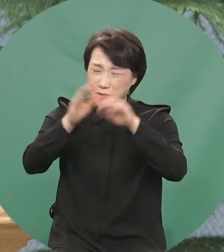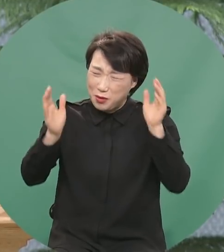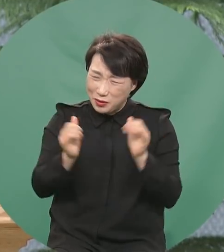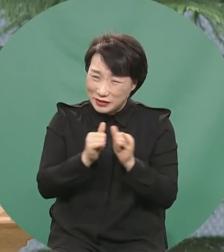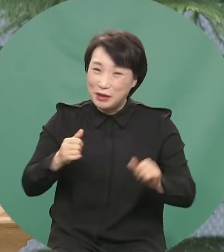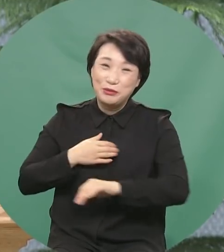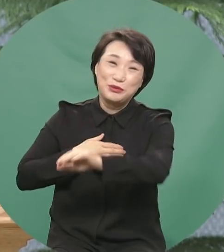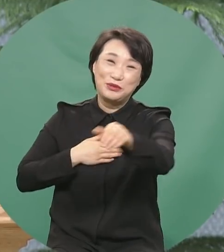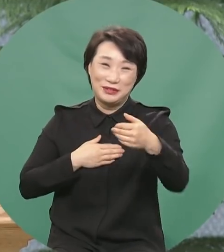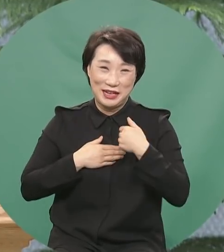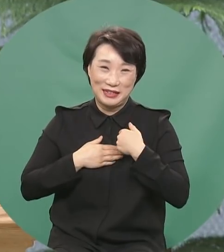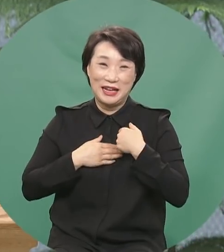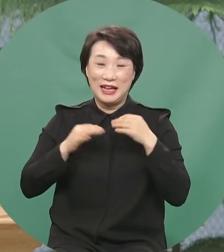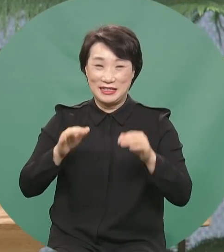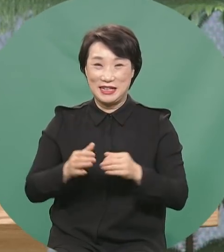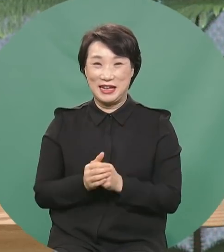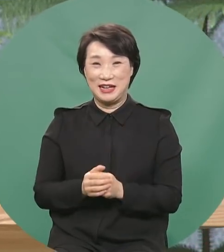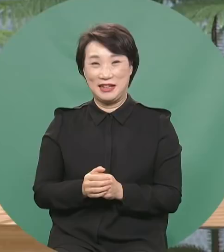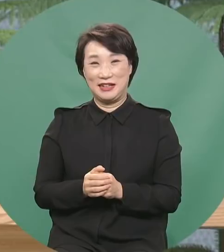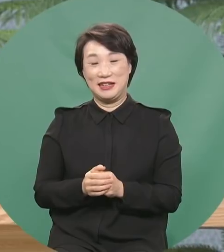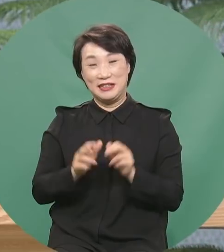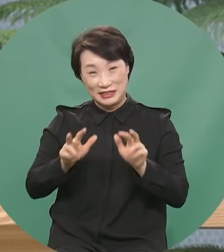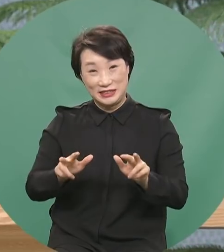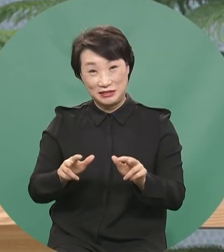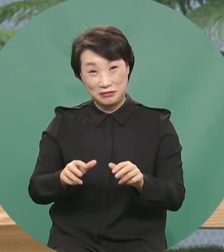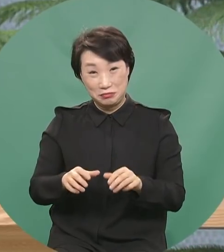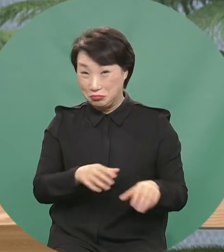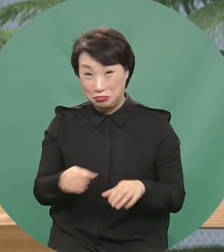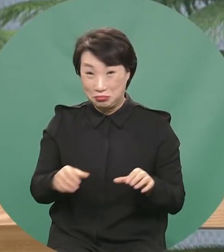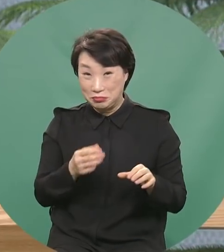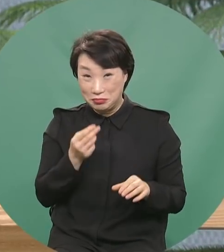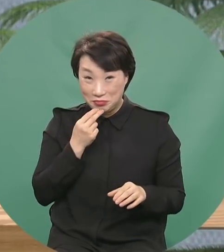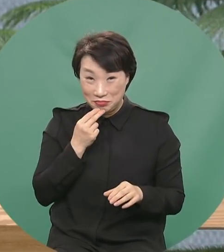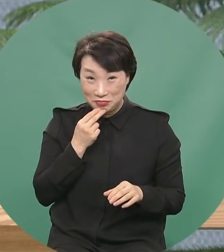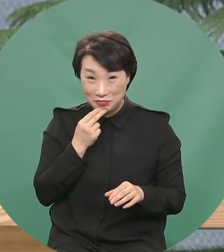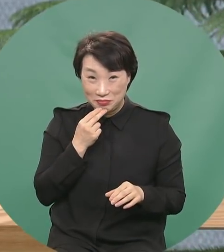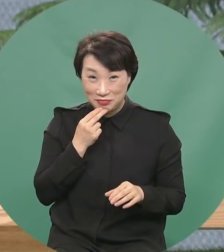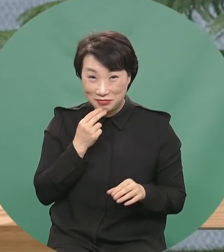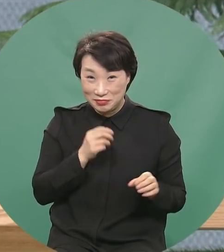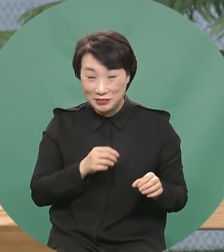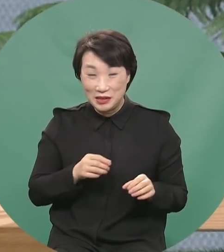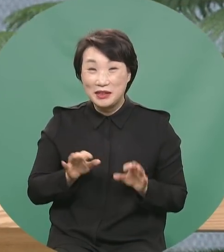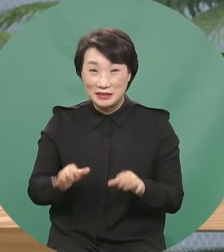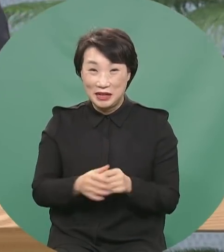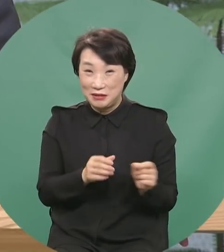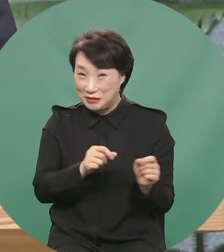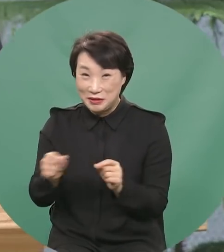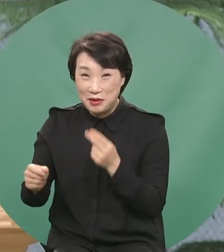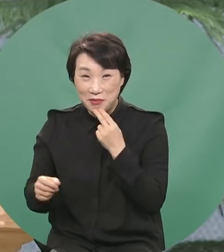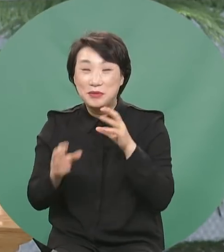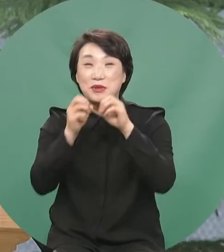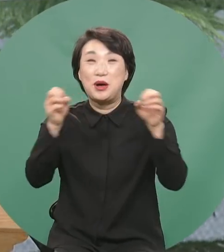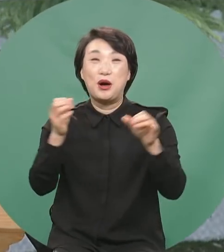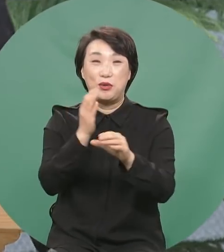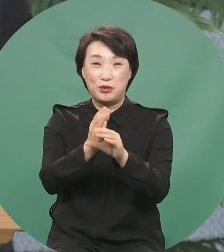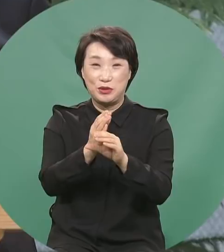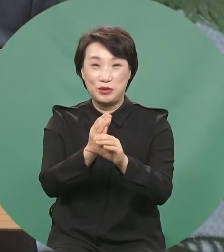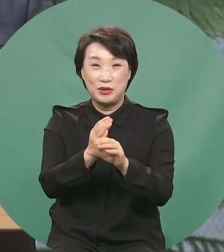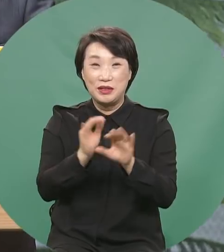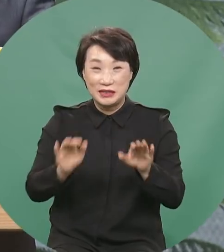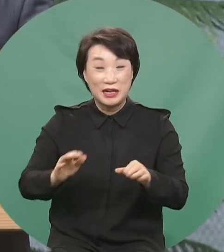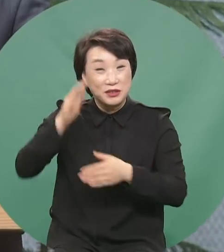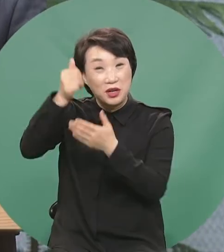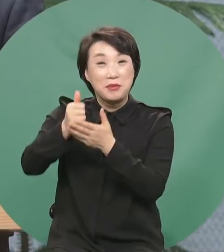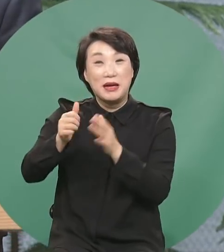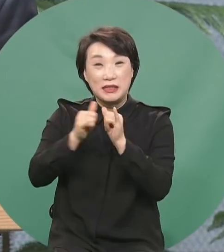모든 사람들에게 지체 없이 전하시되 성령의 사람들은 이 복음을 들고